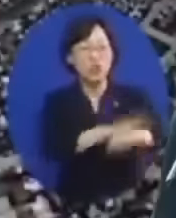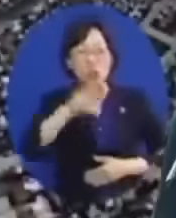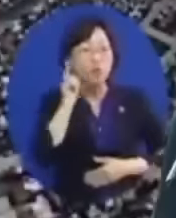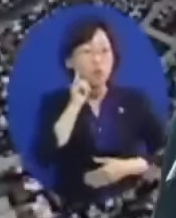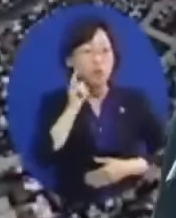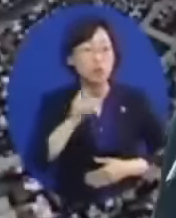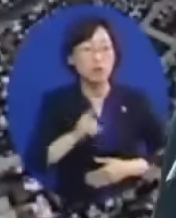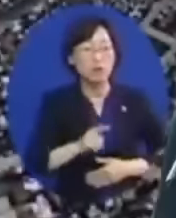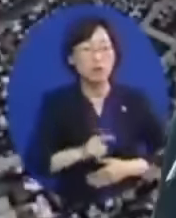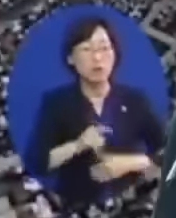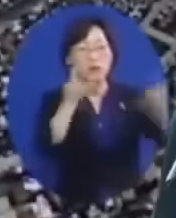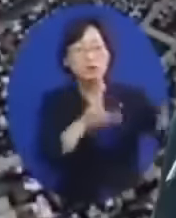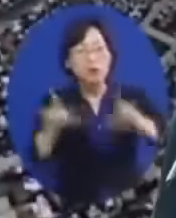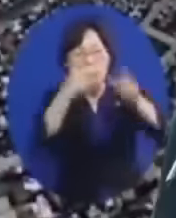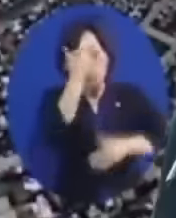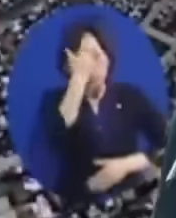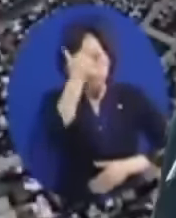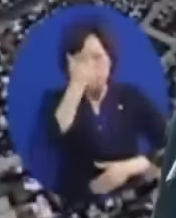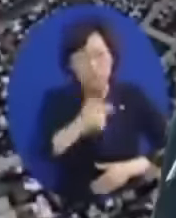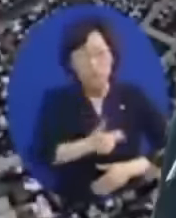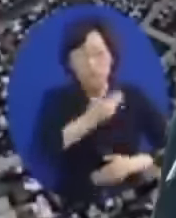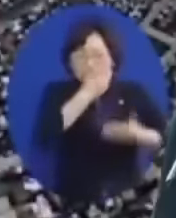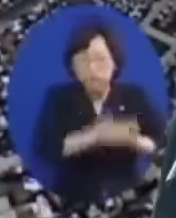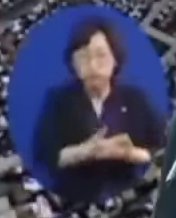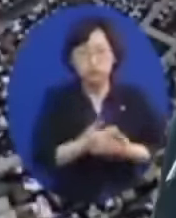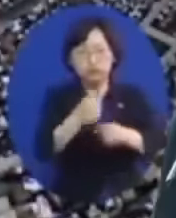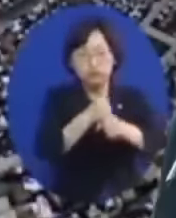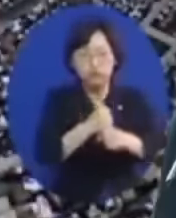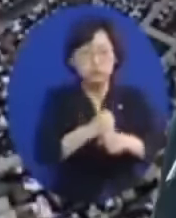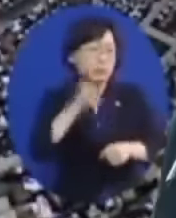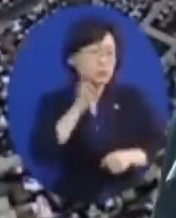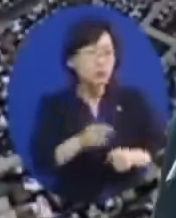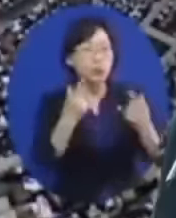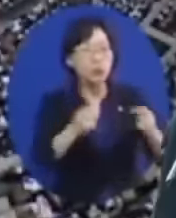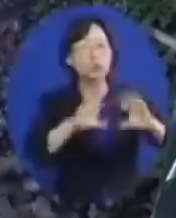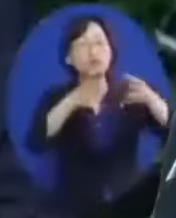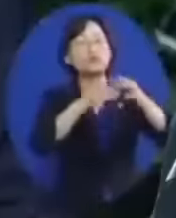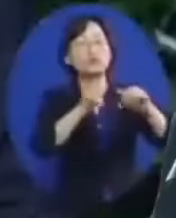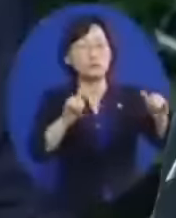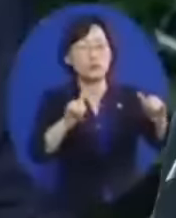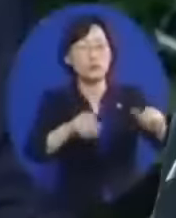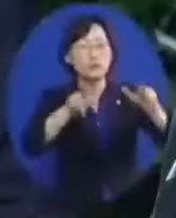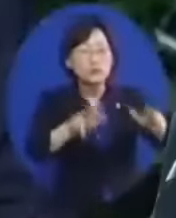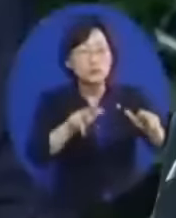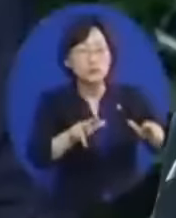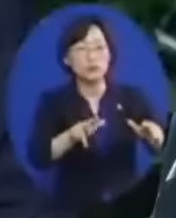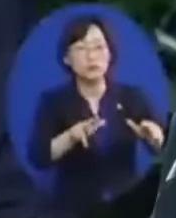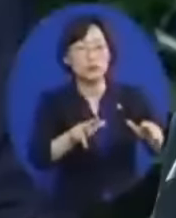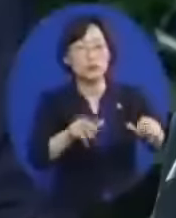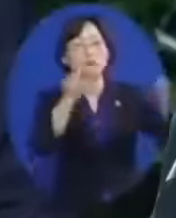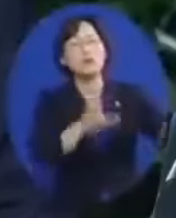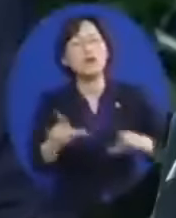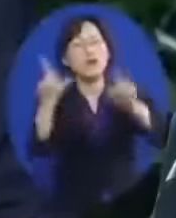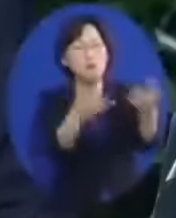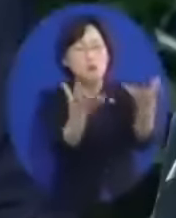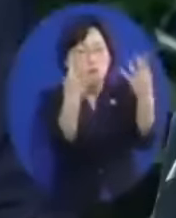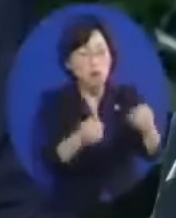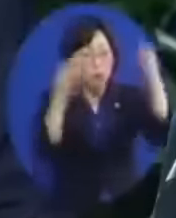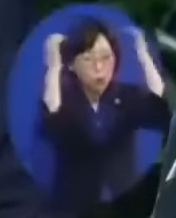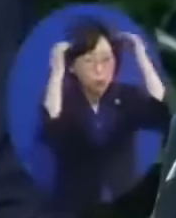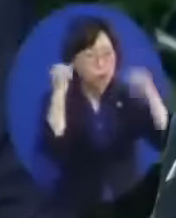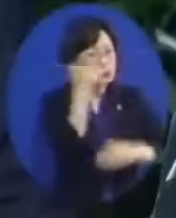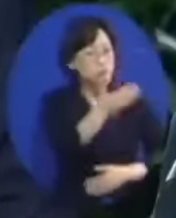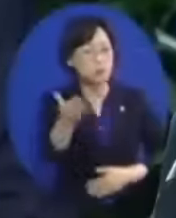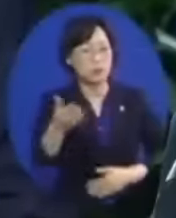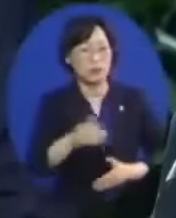탓이다. 생활고의 짐이 얼마나 심합니까? 우리 국민들이 현실의 삶이 얼마나